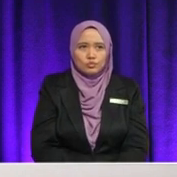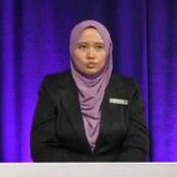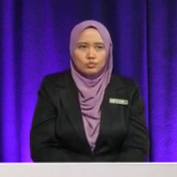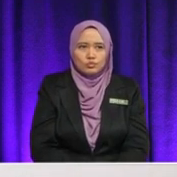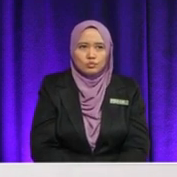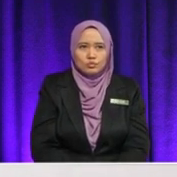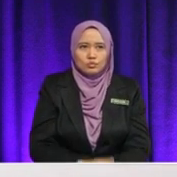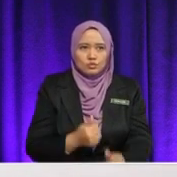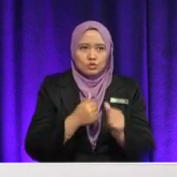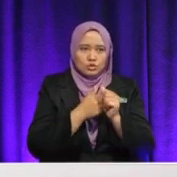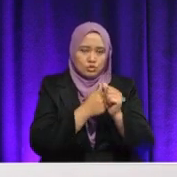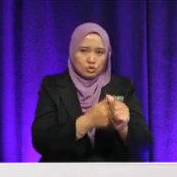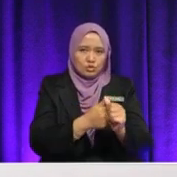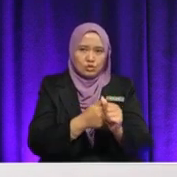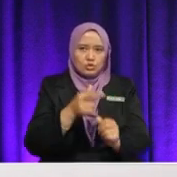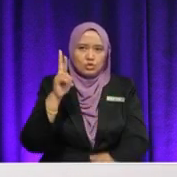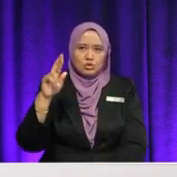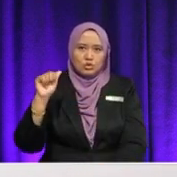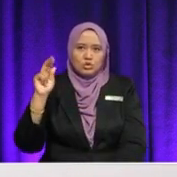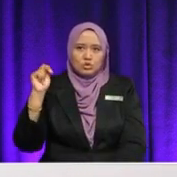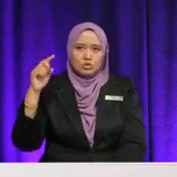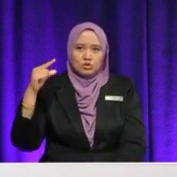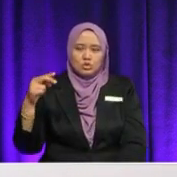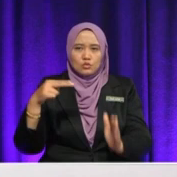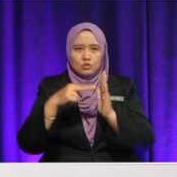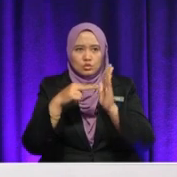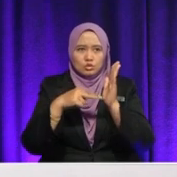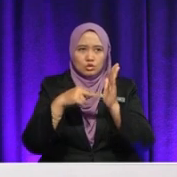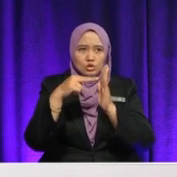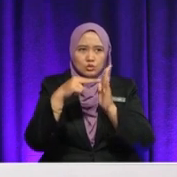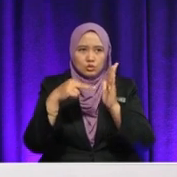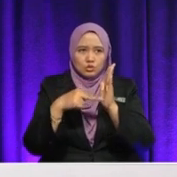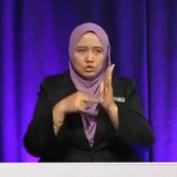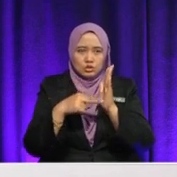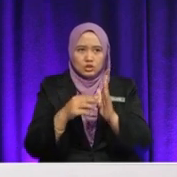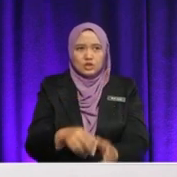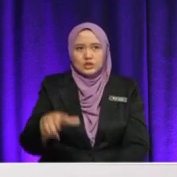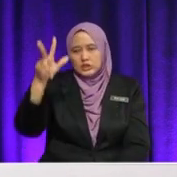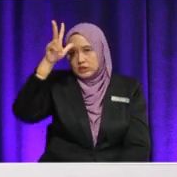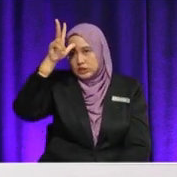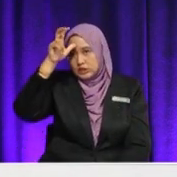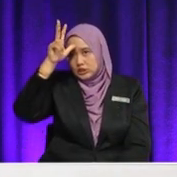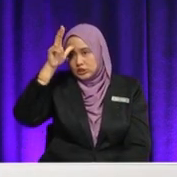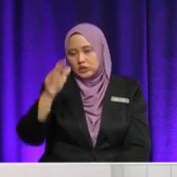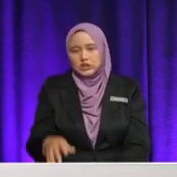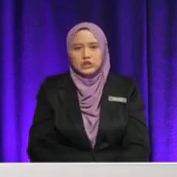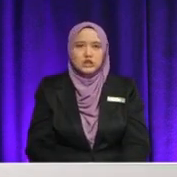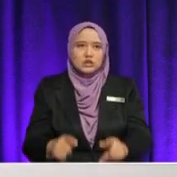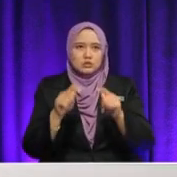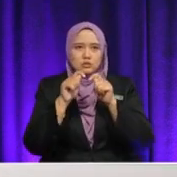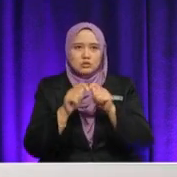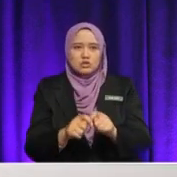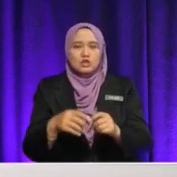Rang undang-undang pindah raye kerajaan tempat time tapi kalau kaki melihat khasnya adalah